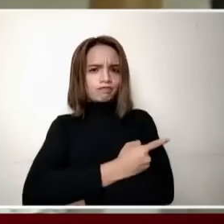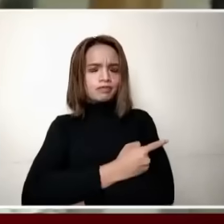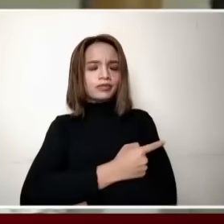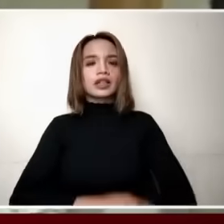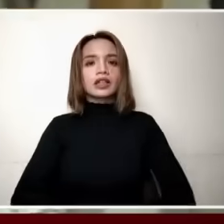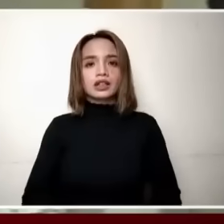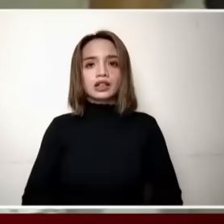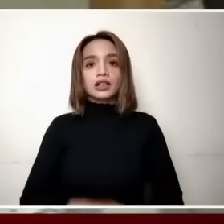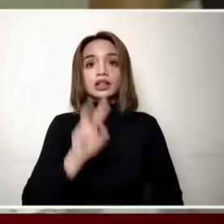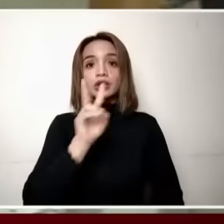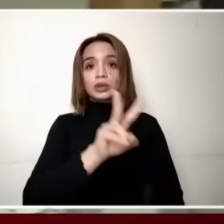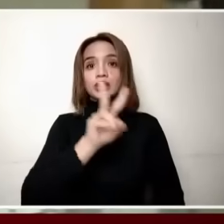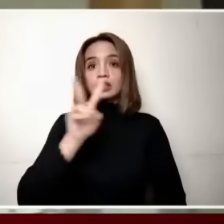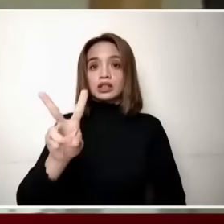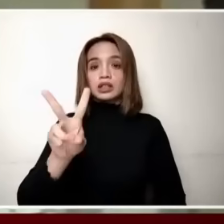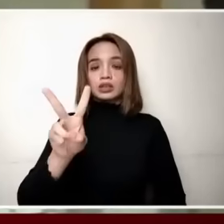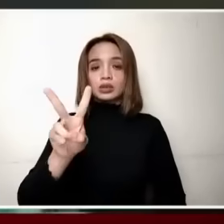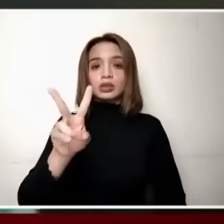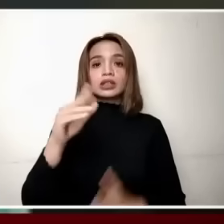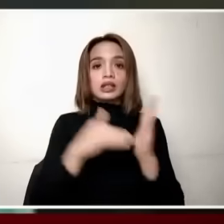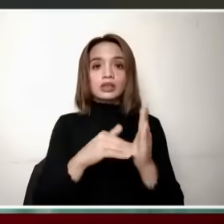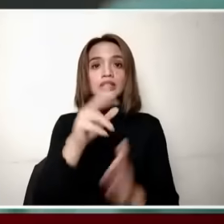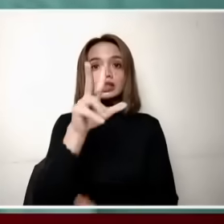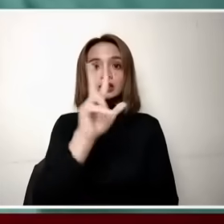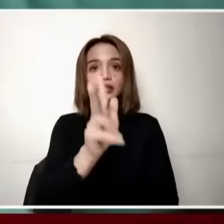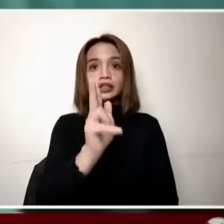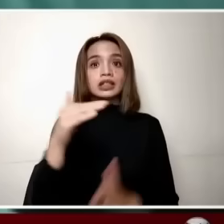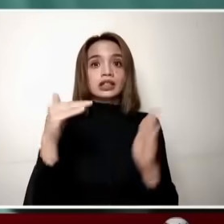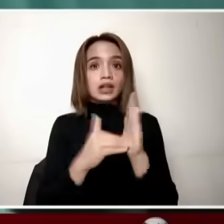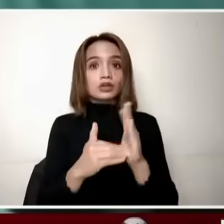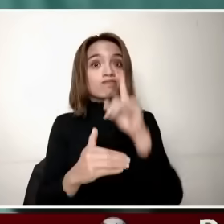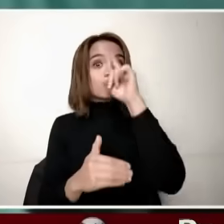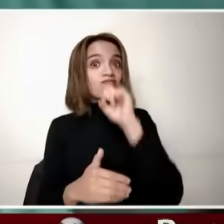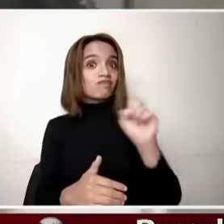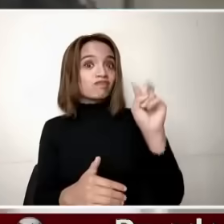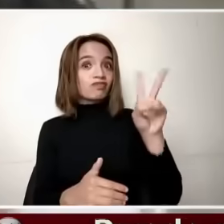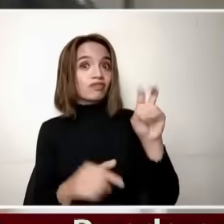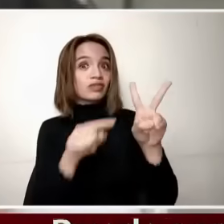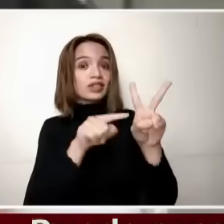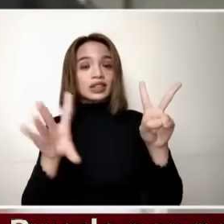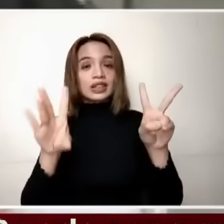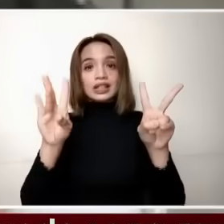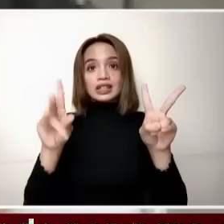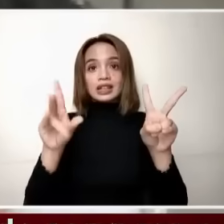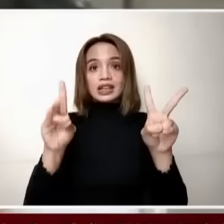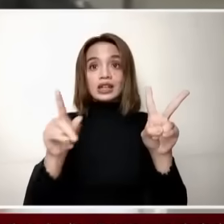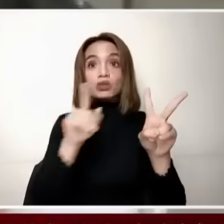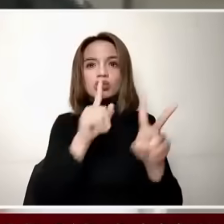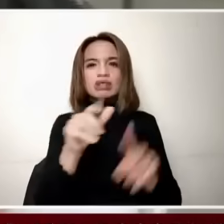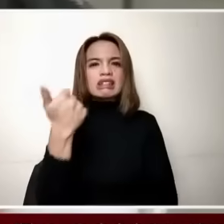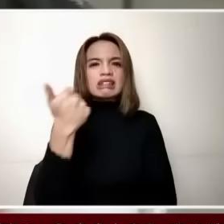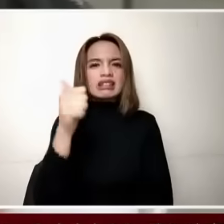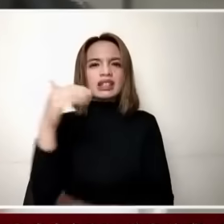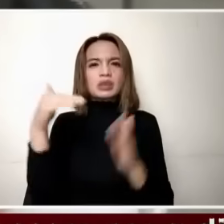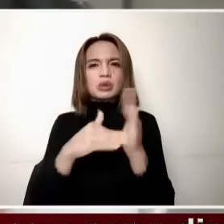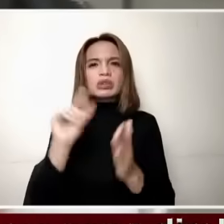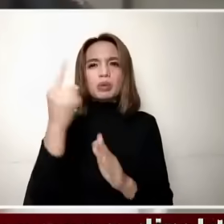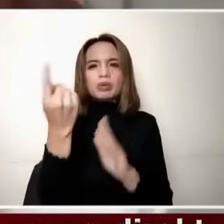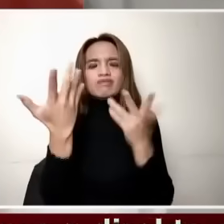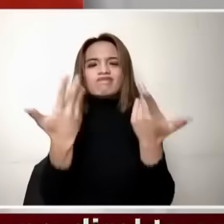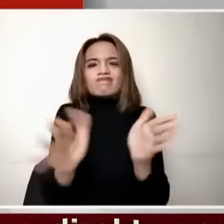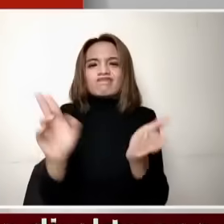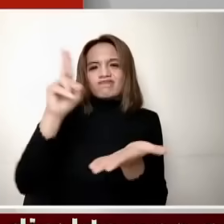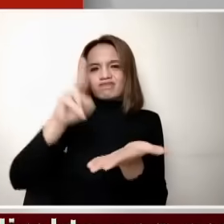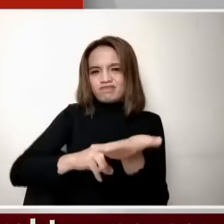hanggang 30,000 na mga batang 12 hanggang 17 years old sa Mandaluyong, nasa 10,000 pa lang ang nagparehistro ayon kay